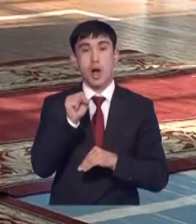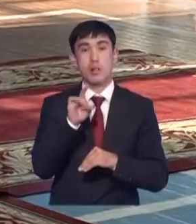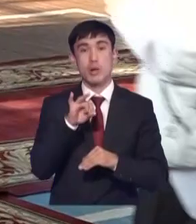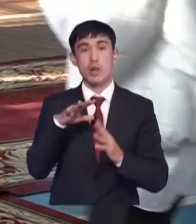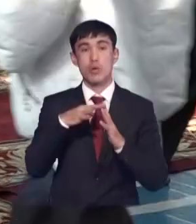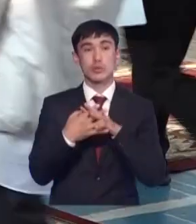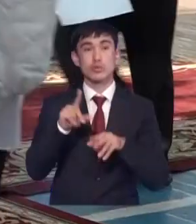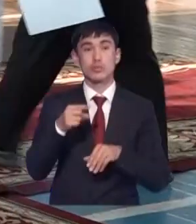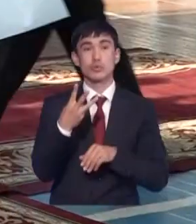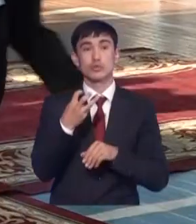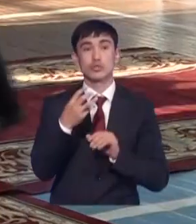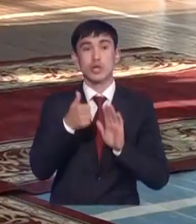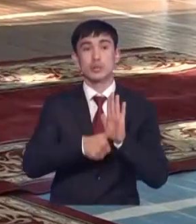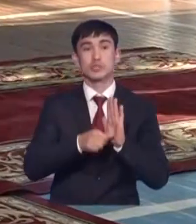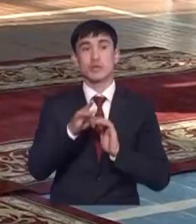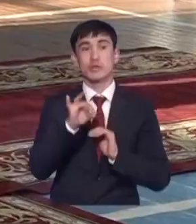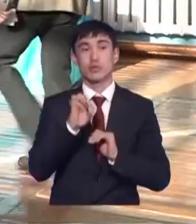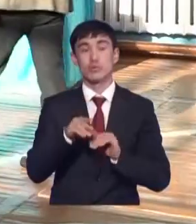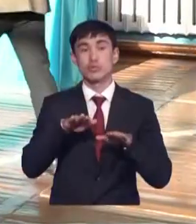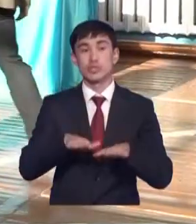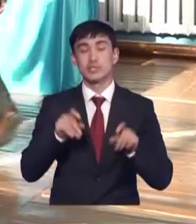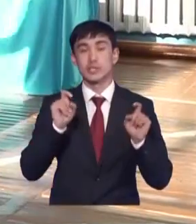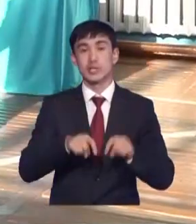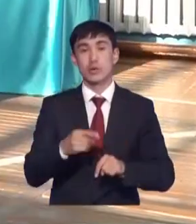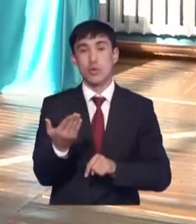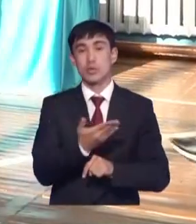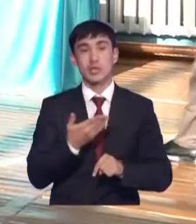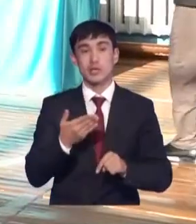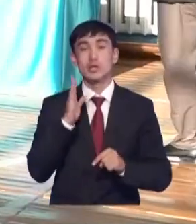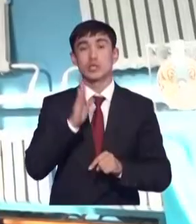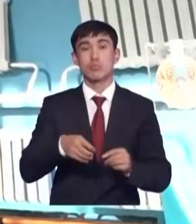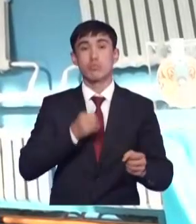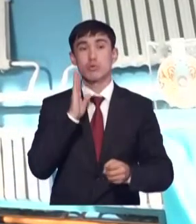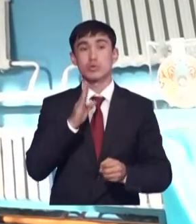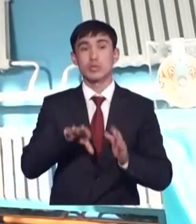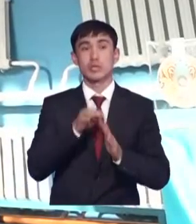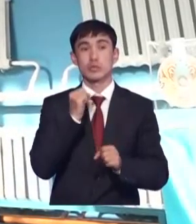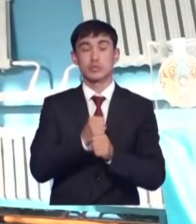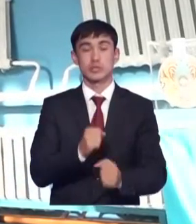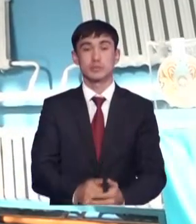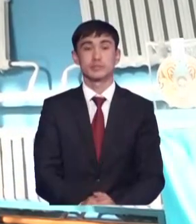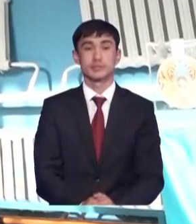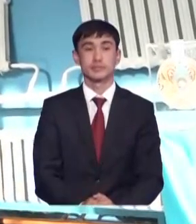ауылындағы номері 360-шы референдум учаскесіне келді. Олар да жарқын болашақтар үшін таңдау жасады.